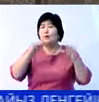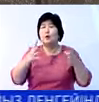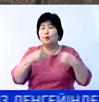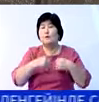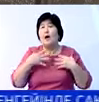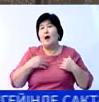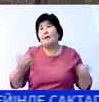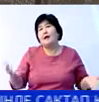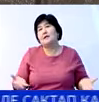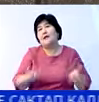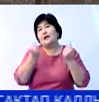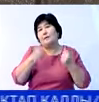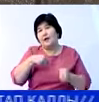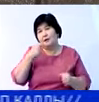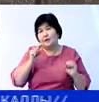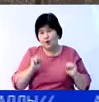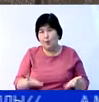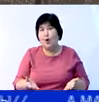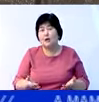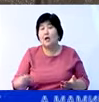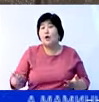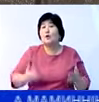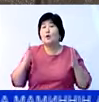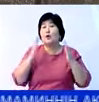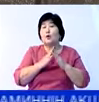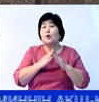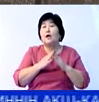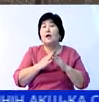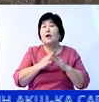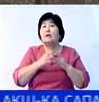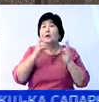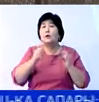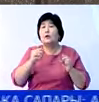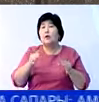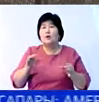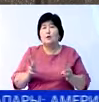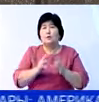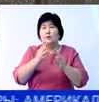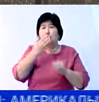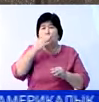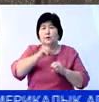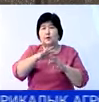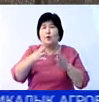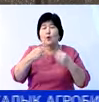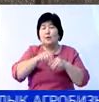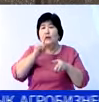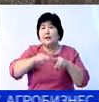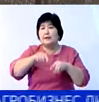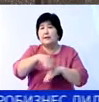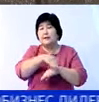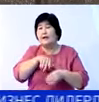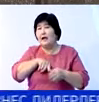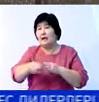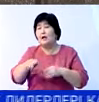аман сақтап қалды деп айтсақ та болады. Тұрғын үйде белең алған қою түтін отбасын сыртқа шығаруға мүмкіндік